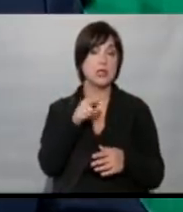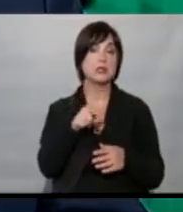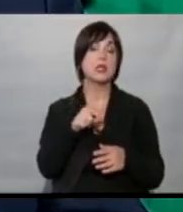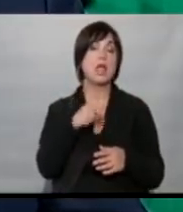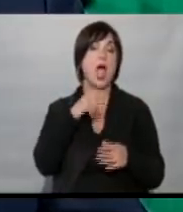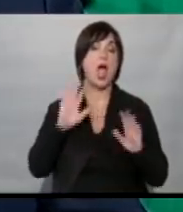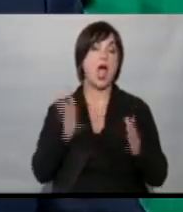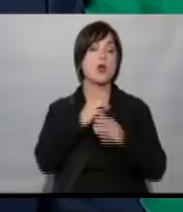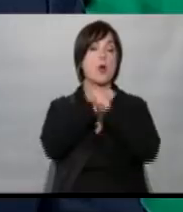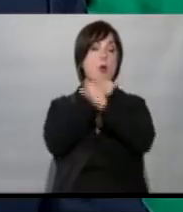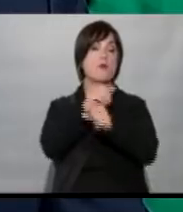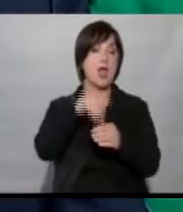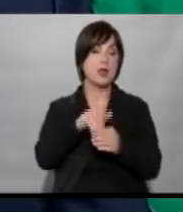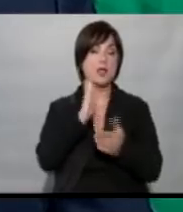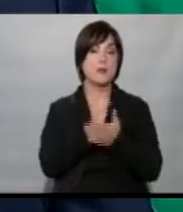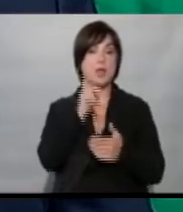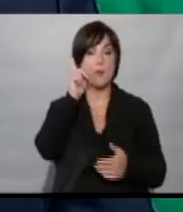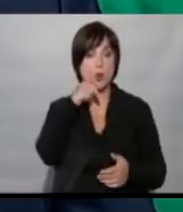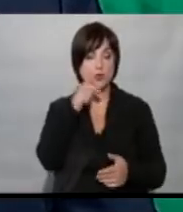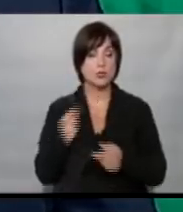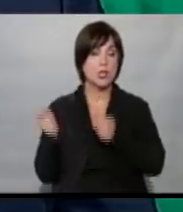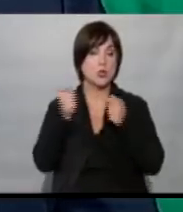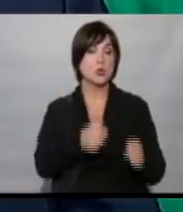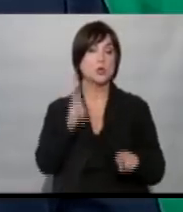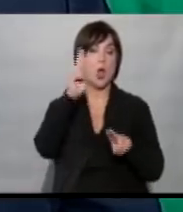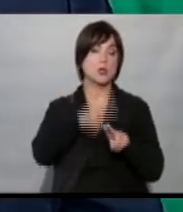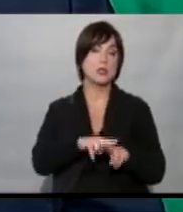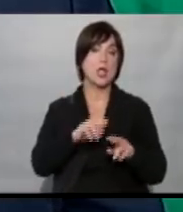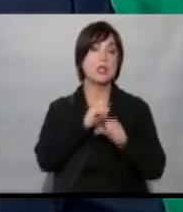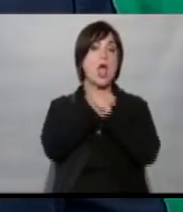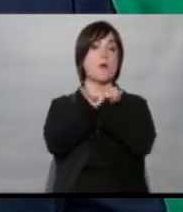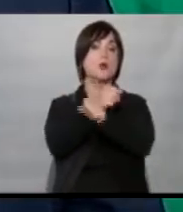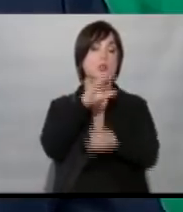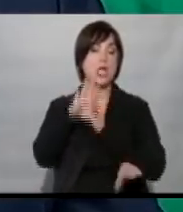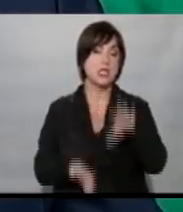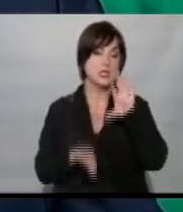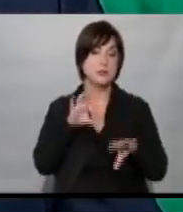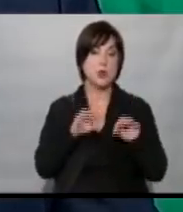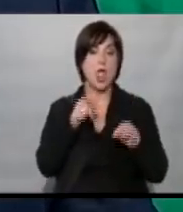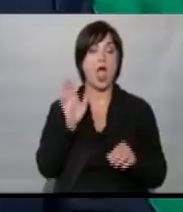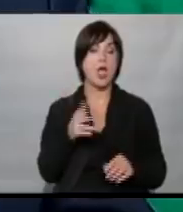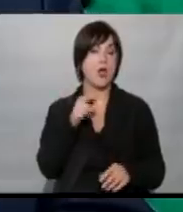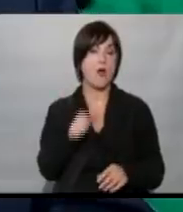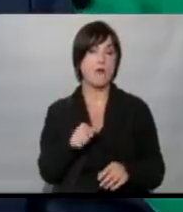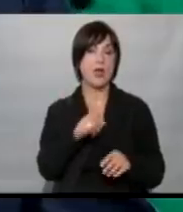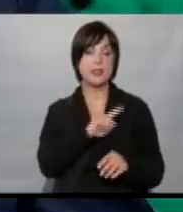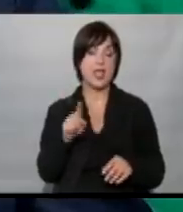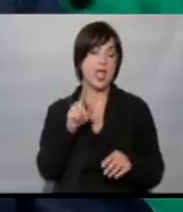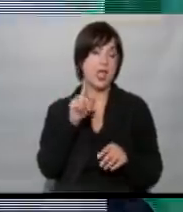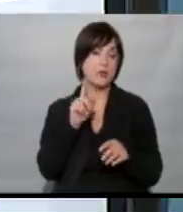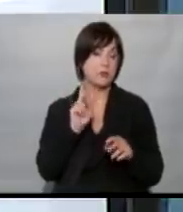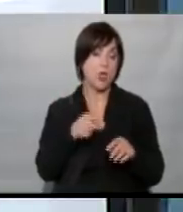ако бойкотираа референдум, ќе биде многу потешко да ја донесат одлуката да бойкотираат избори, иако и таа варијанта не е